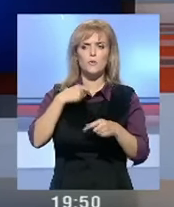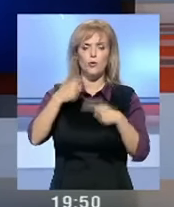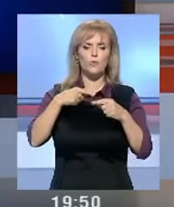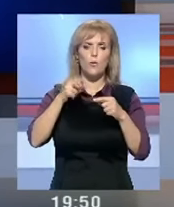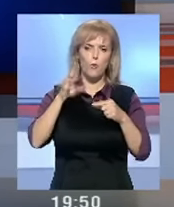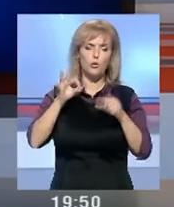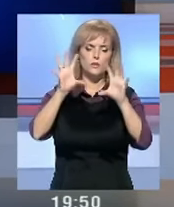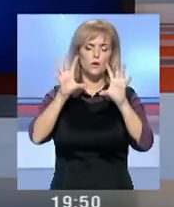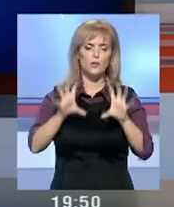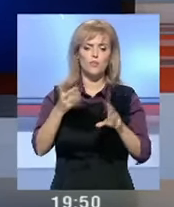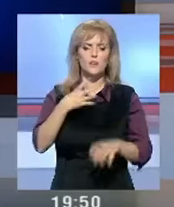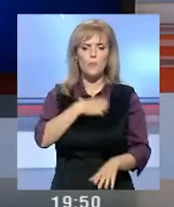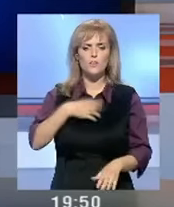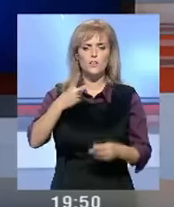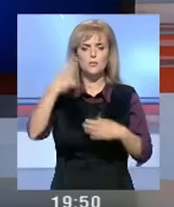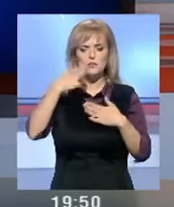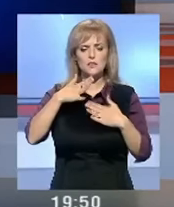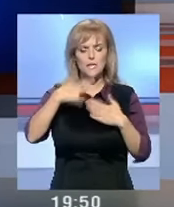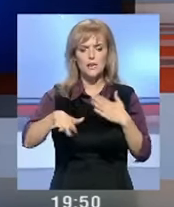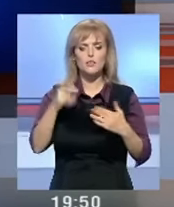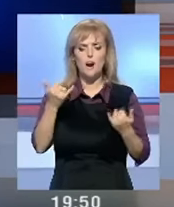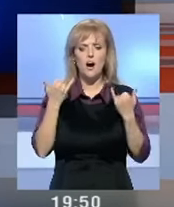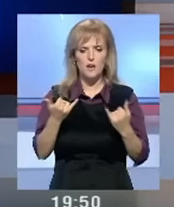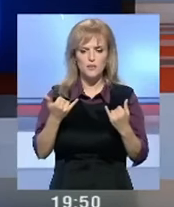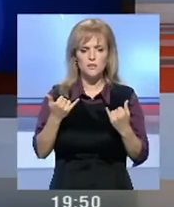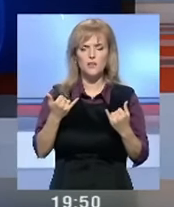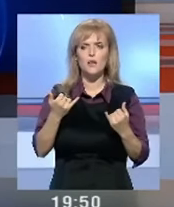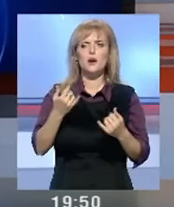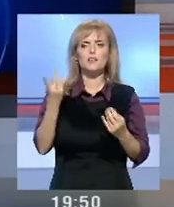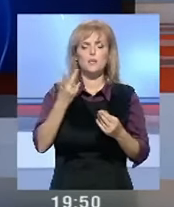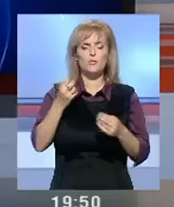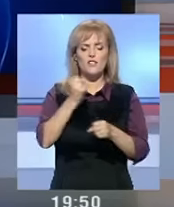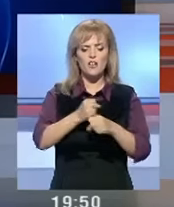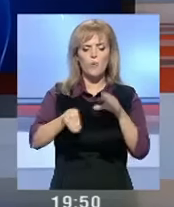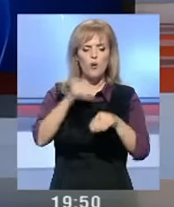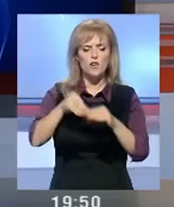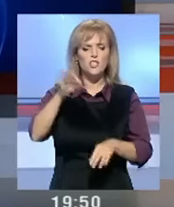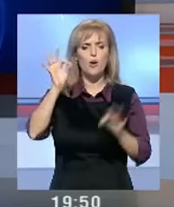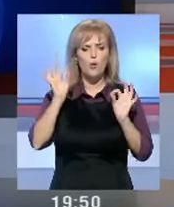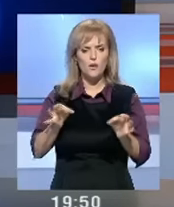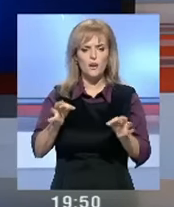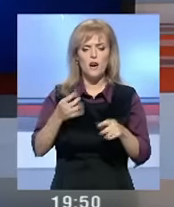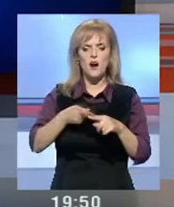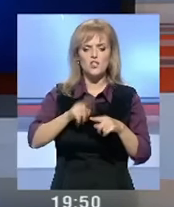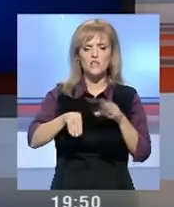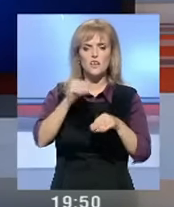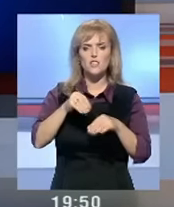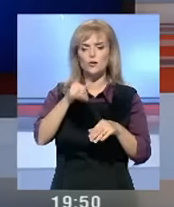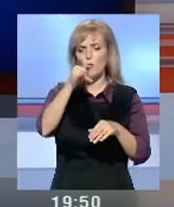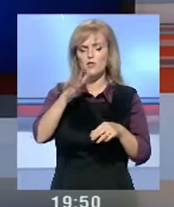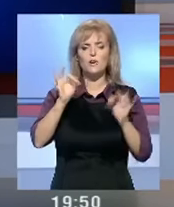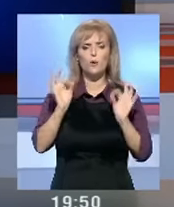să înțelegem că astăzi trebuie să facem o alegere corectă și alegerea nu poate fi corectă atunci